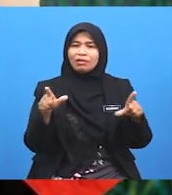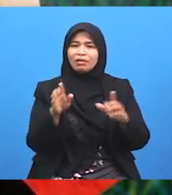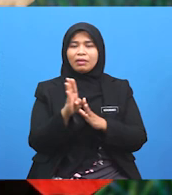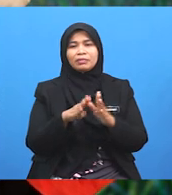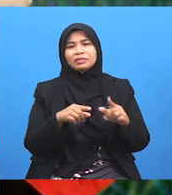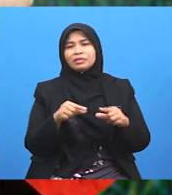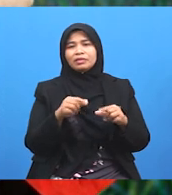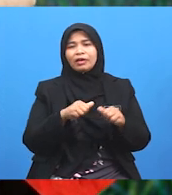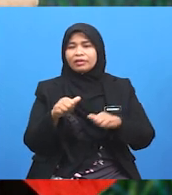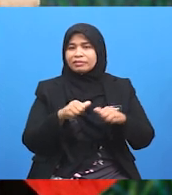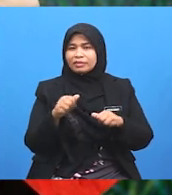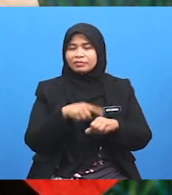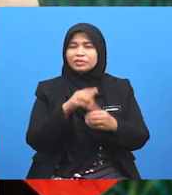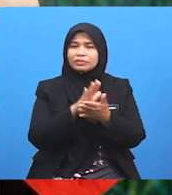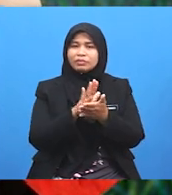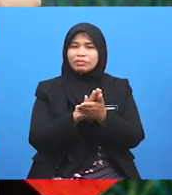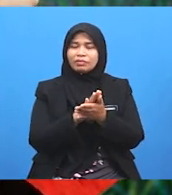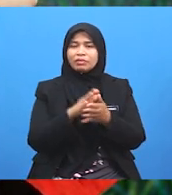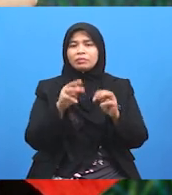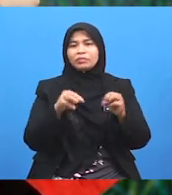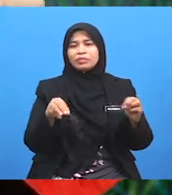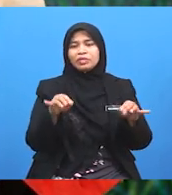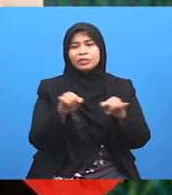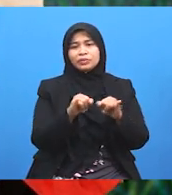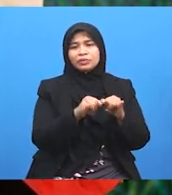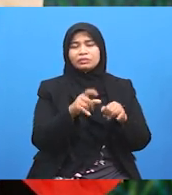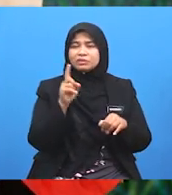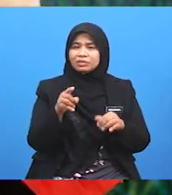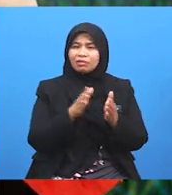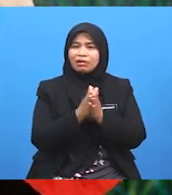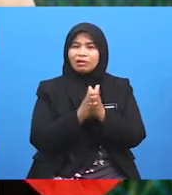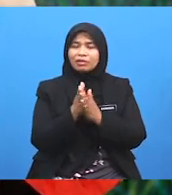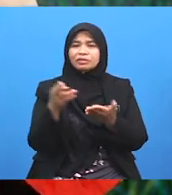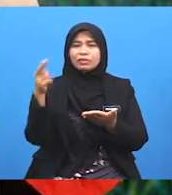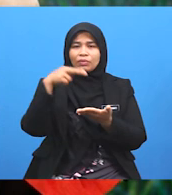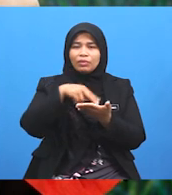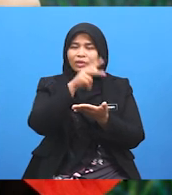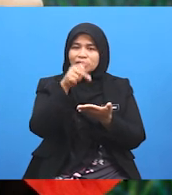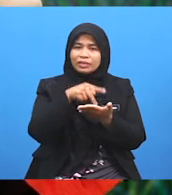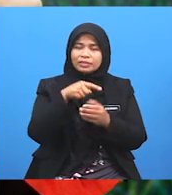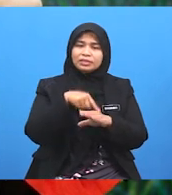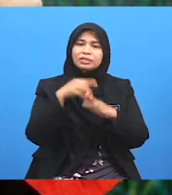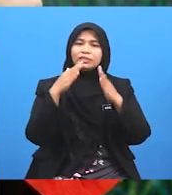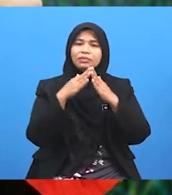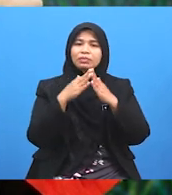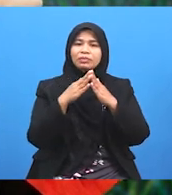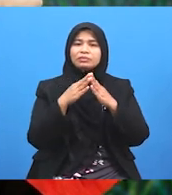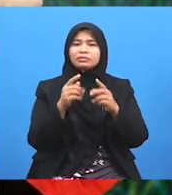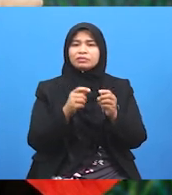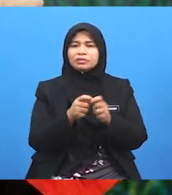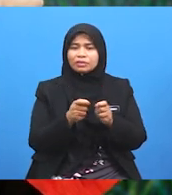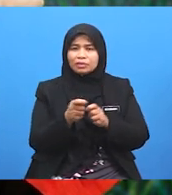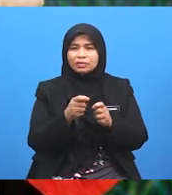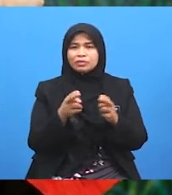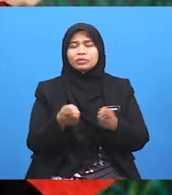di sekolah, murid-murid juga perlu rajin mengulang kaji pelajaran di rumah. Tekun